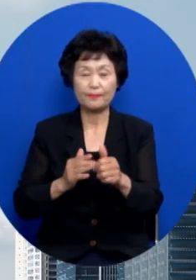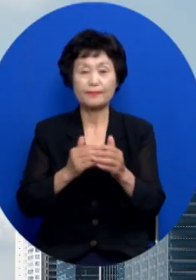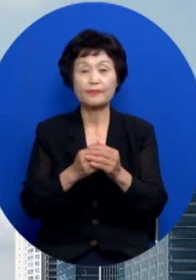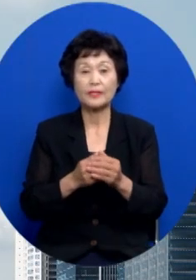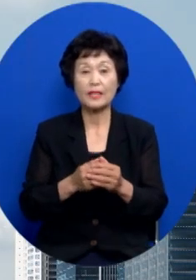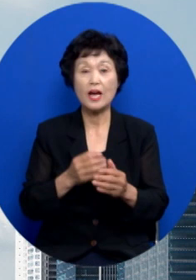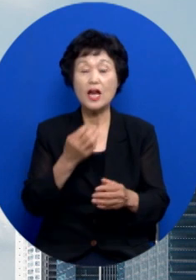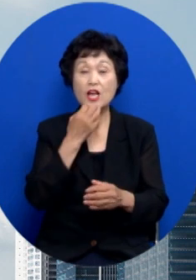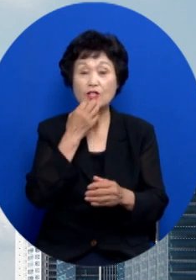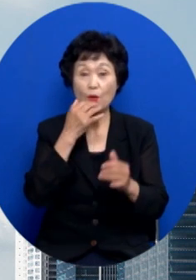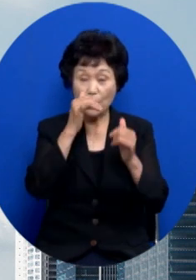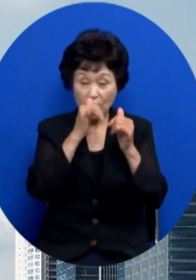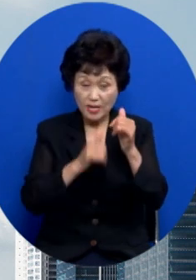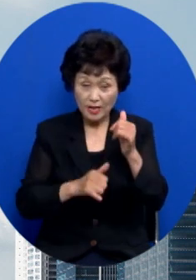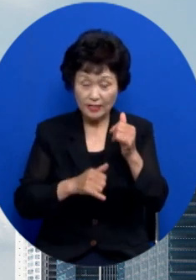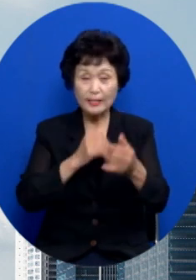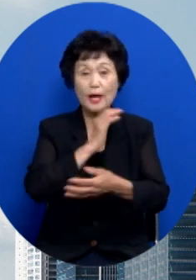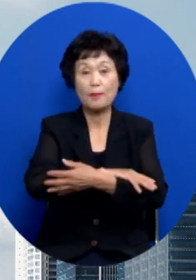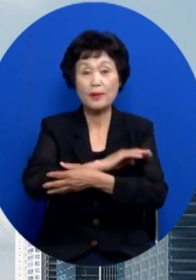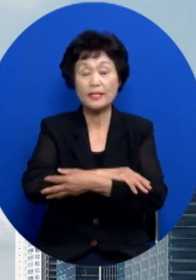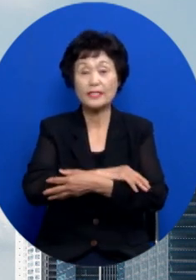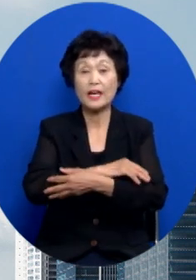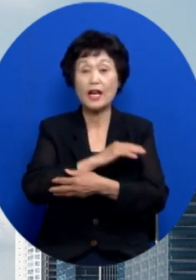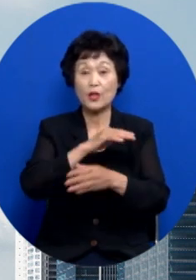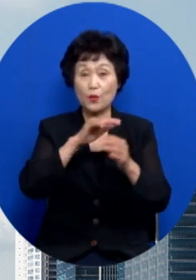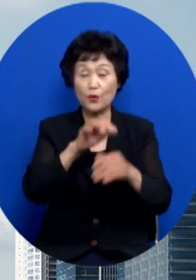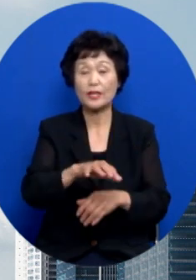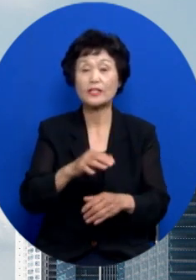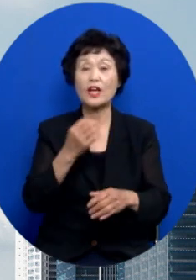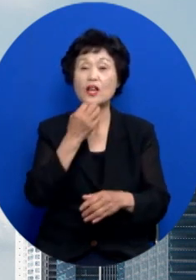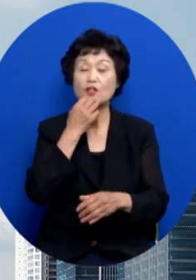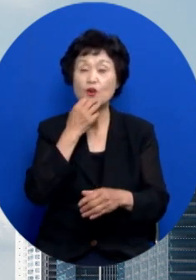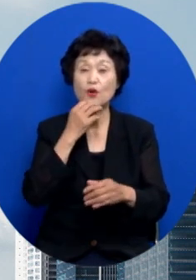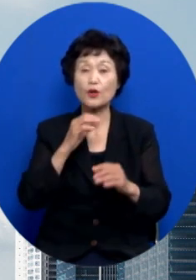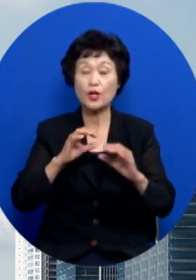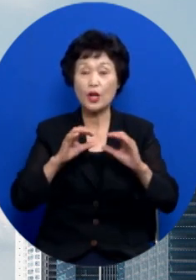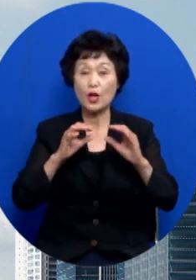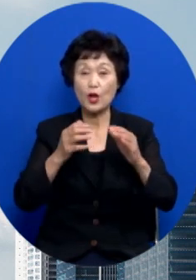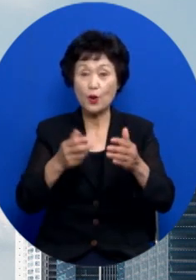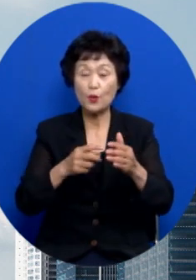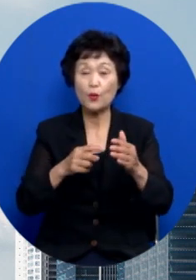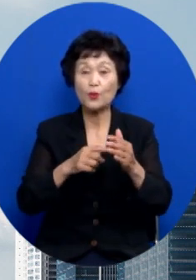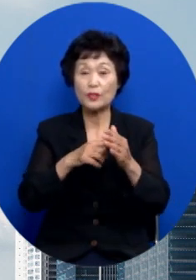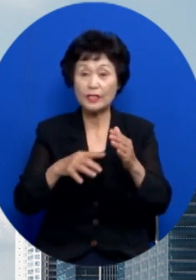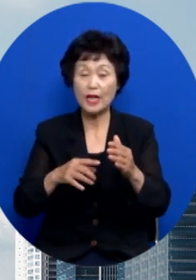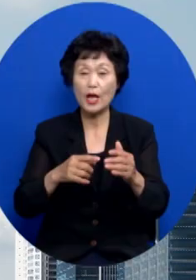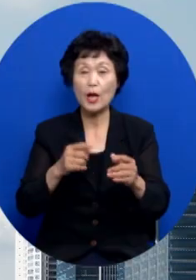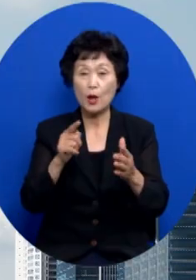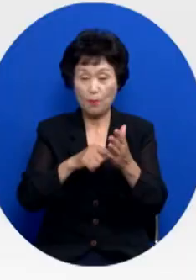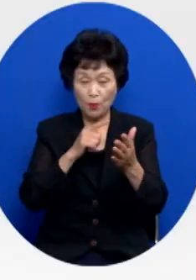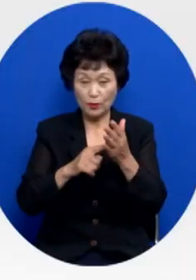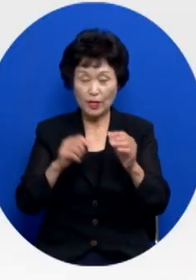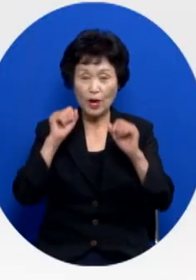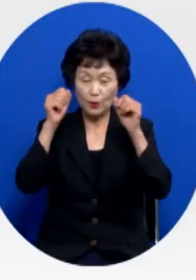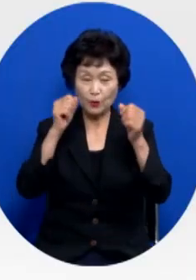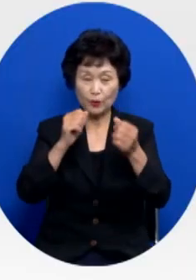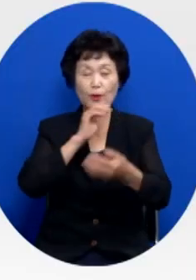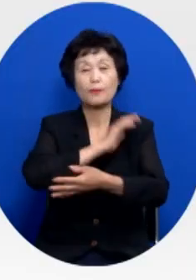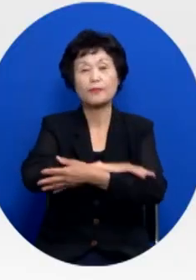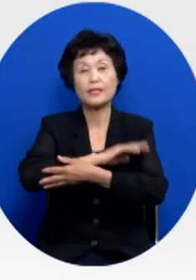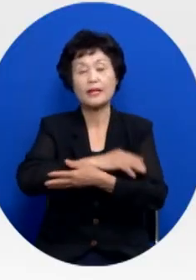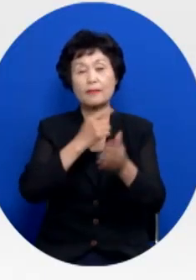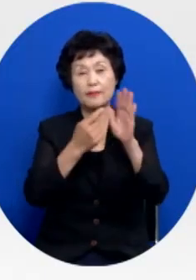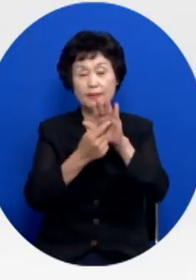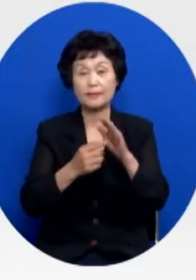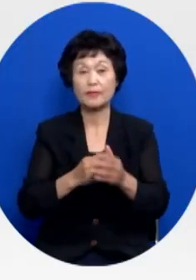서울 역사편찬원이 국채보상운동의 역사를 조명한 서울의 국채보상운동을 발간했습니다.